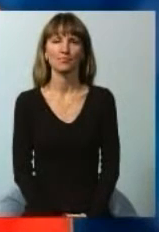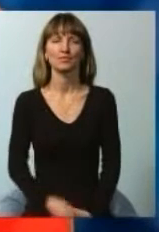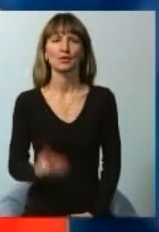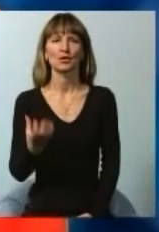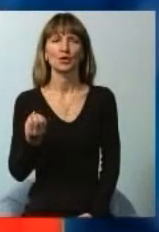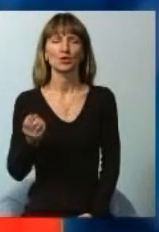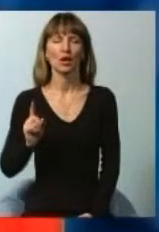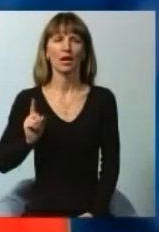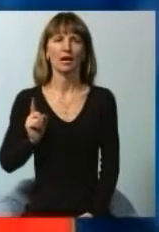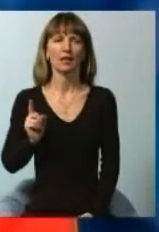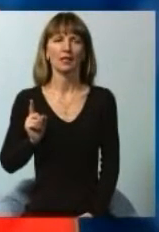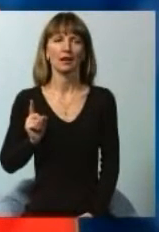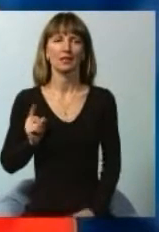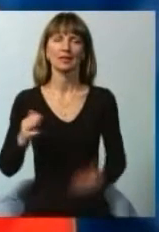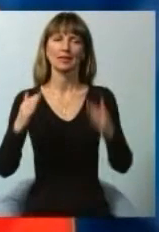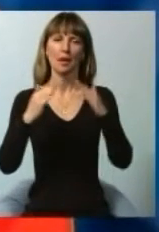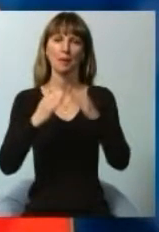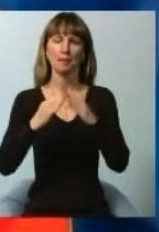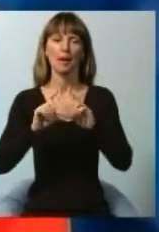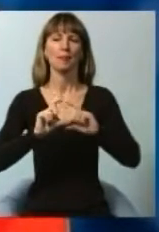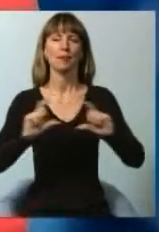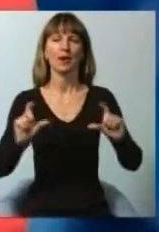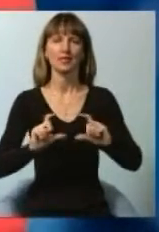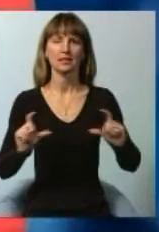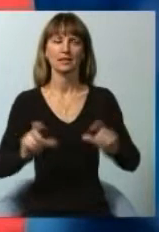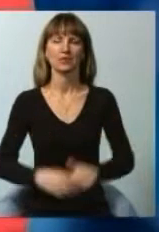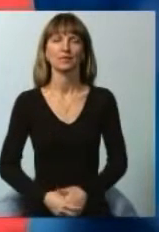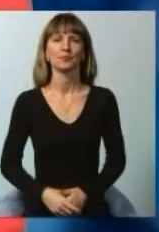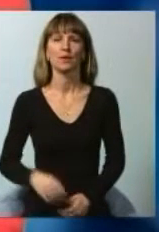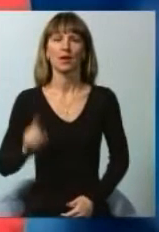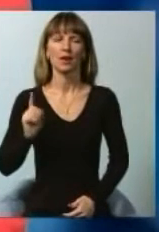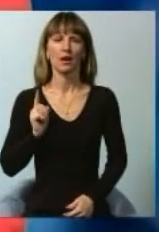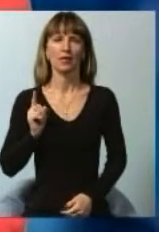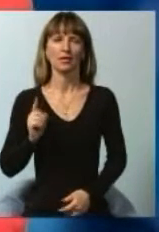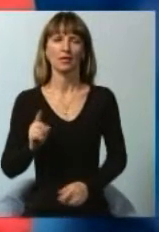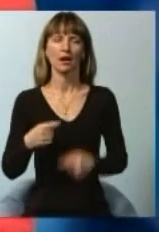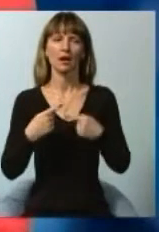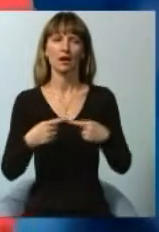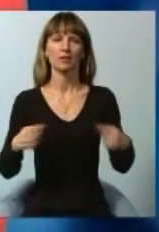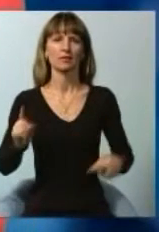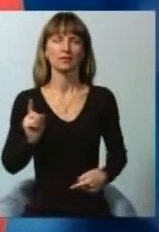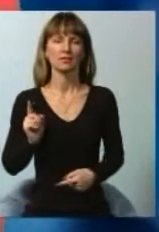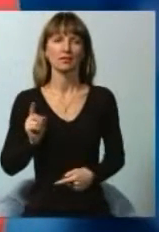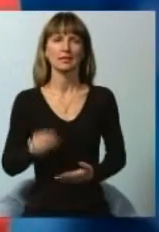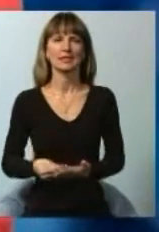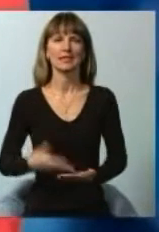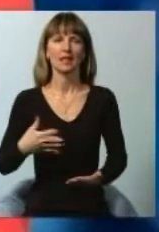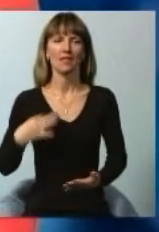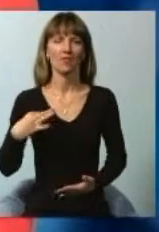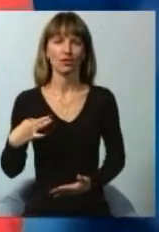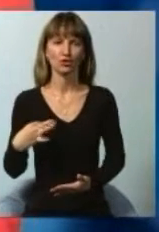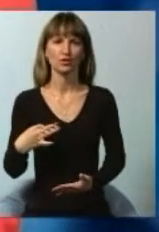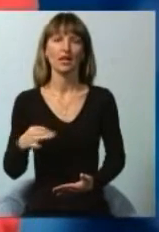Еще охраняет дома, магазины. Охранники охраняют разные вещи ценные.